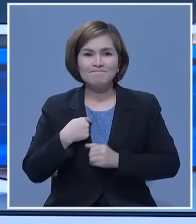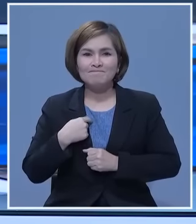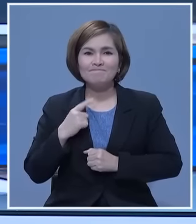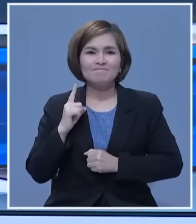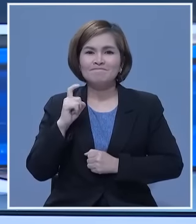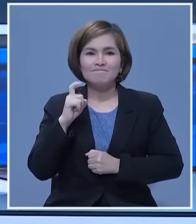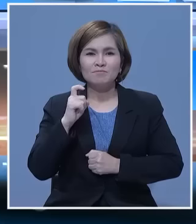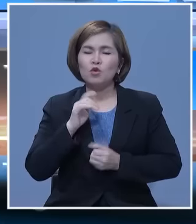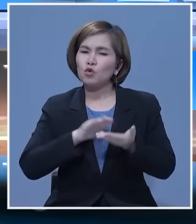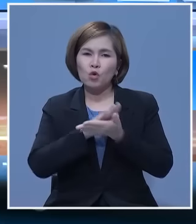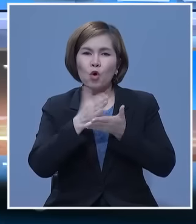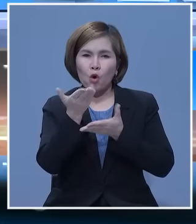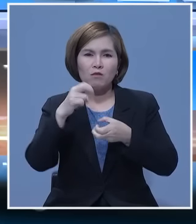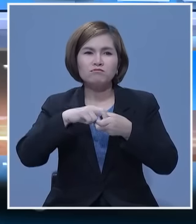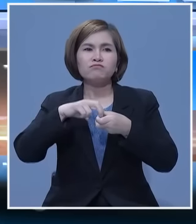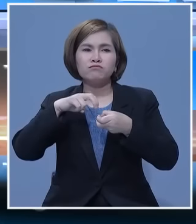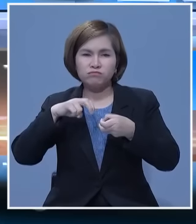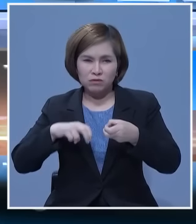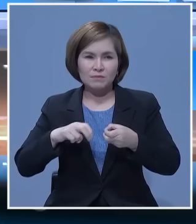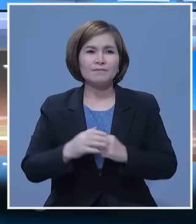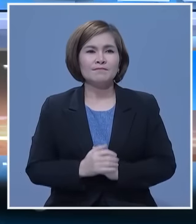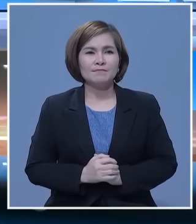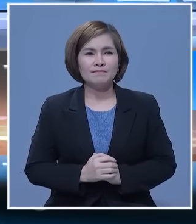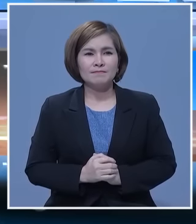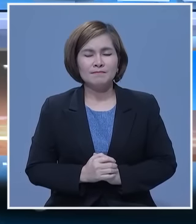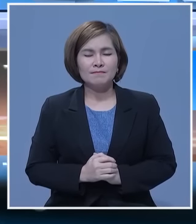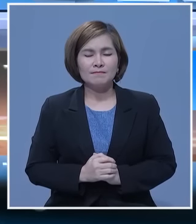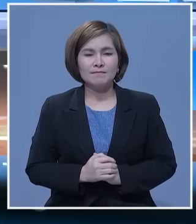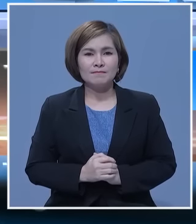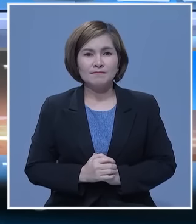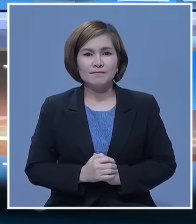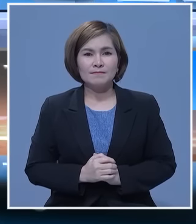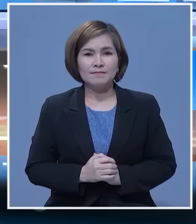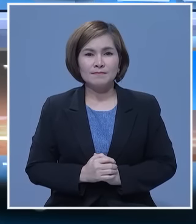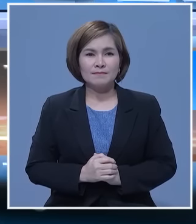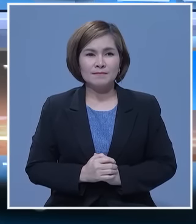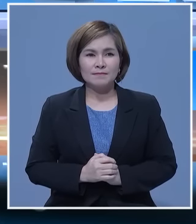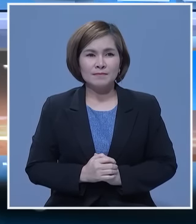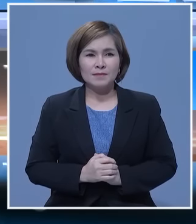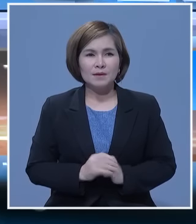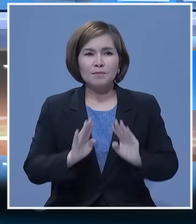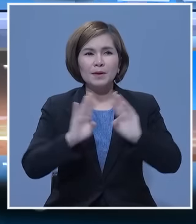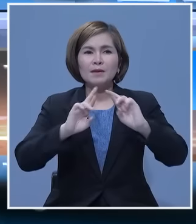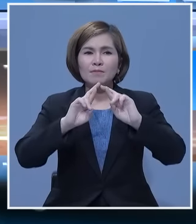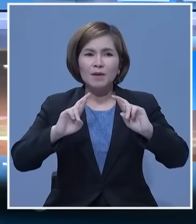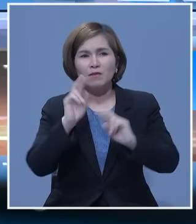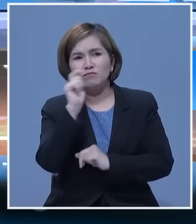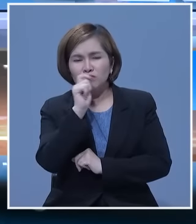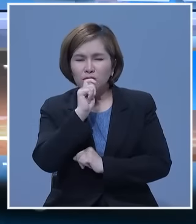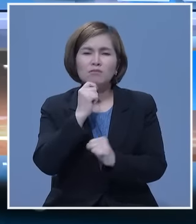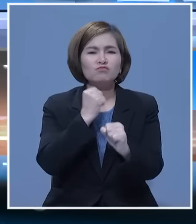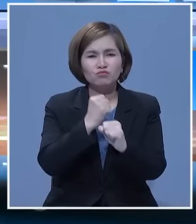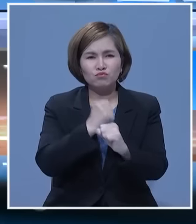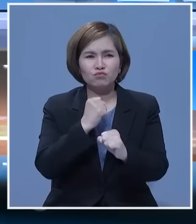ตัวเองได้ขอยุติบทบาทอคือกลายเป็นเรื่องสำคัญเหมือนกันนะตอนนั้นน่ะถอยฉากออกมาแล้วก็มาทำรัอาหารใช่มั้มาโฟกัสที่ร้าน